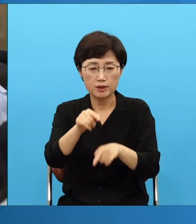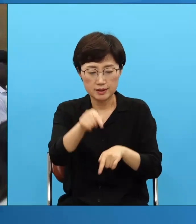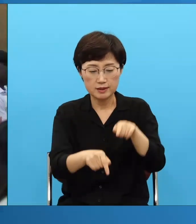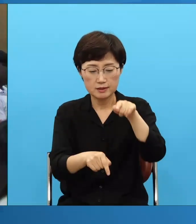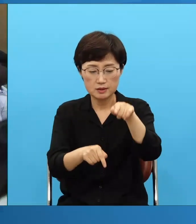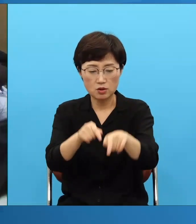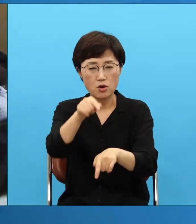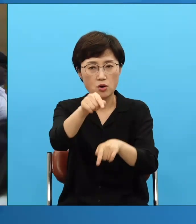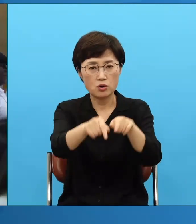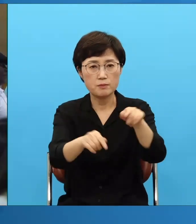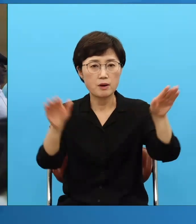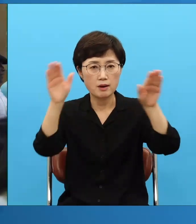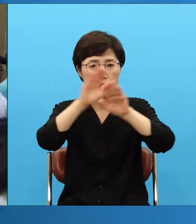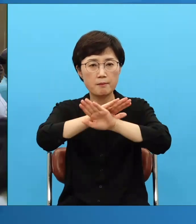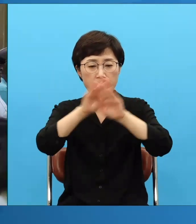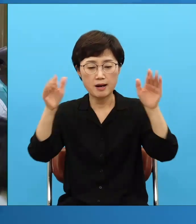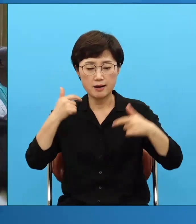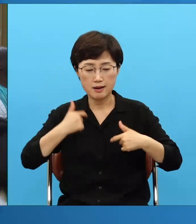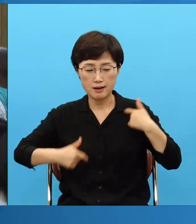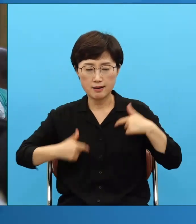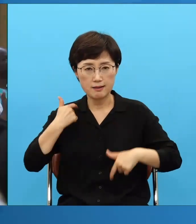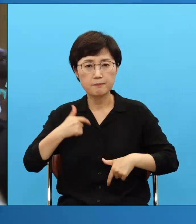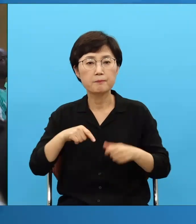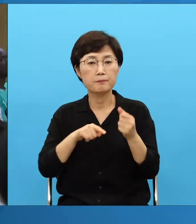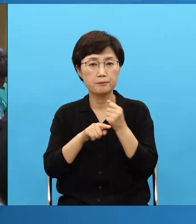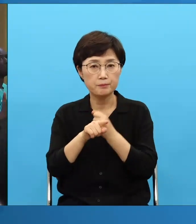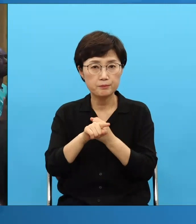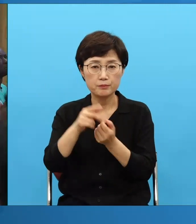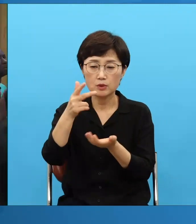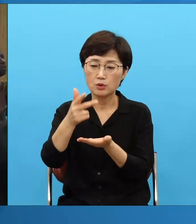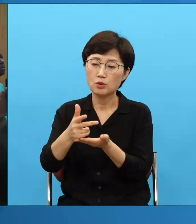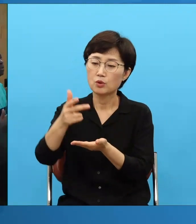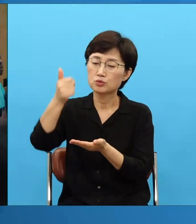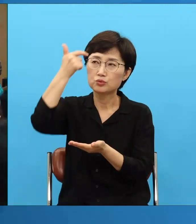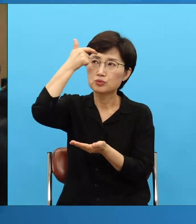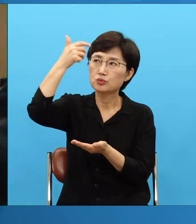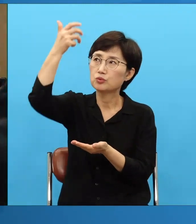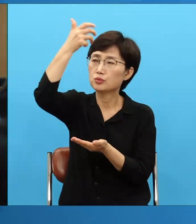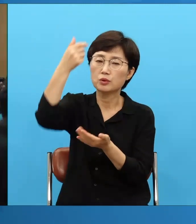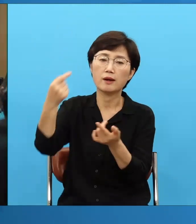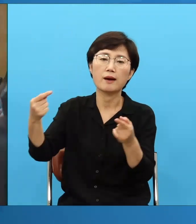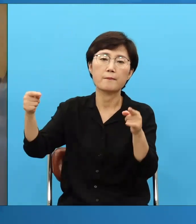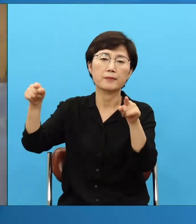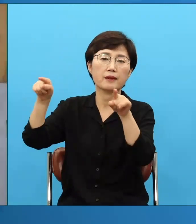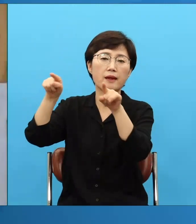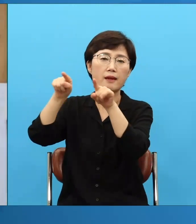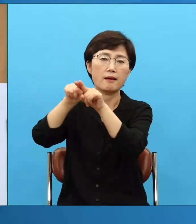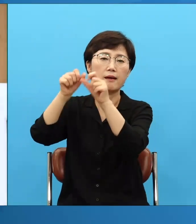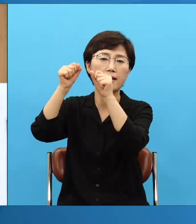좁은 길을 걸으며 만나 기뻐하는 것 주의 영이